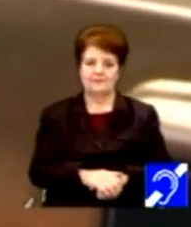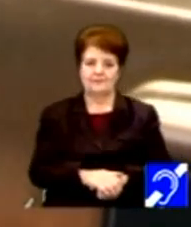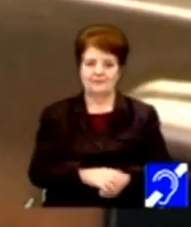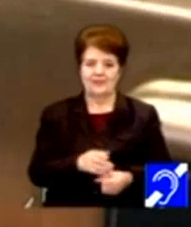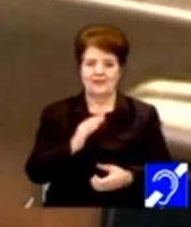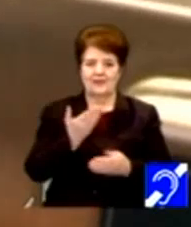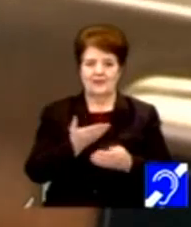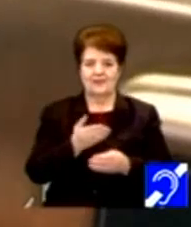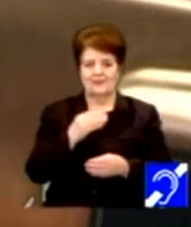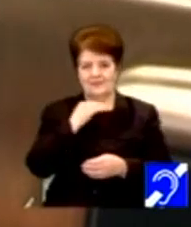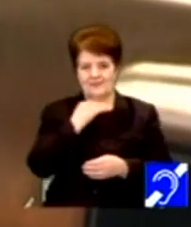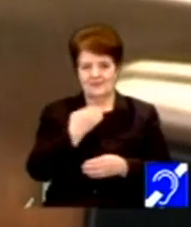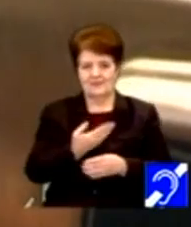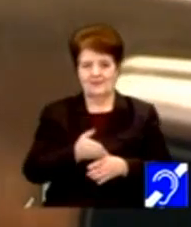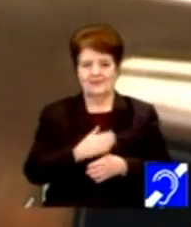cârnaț,